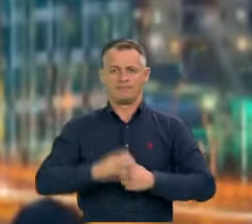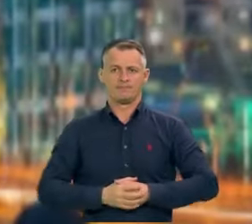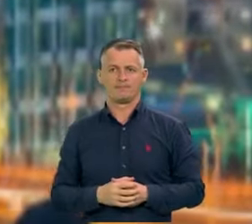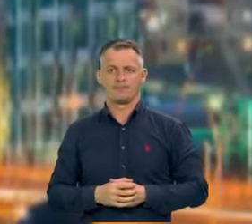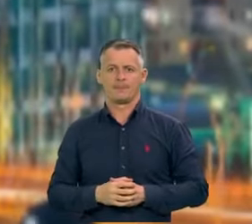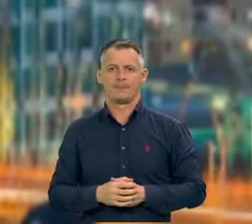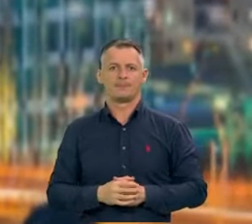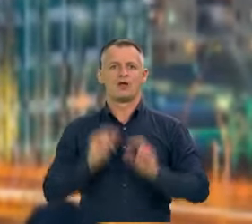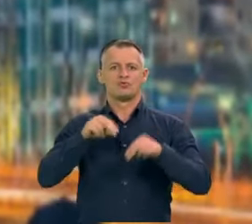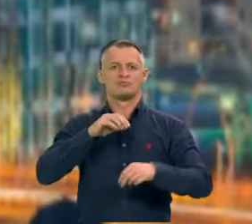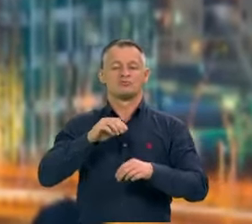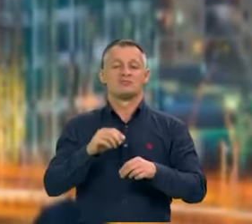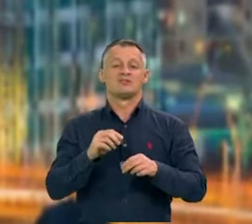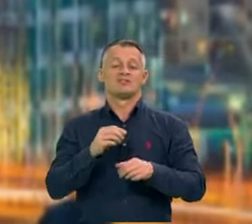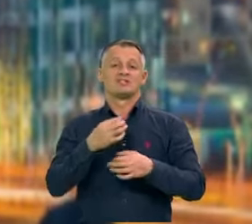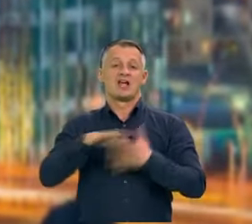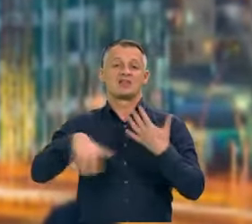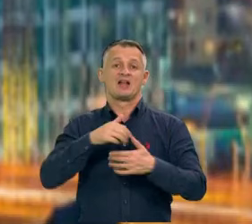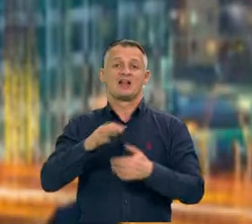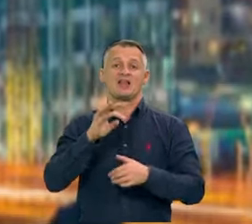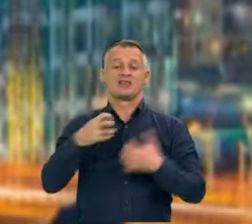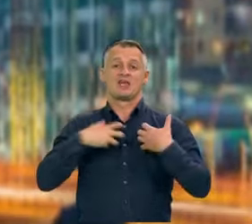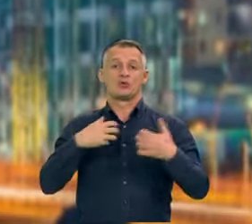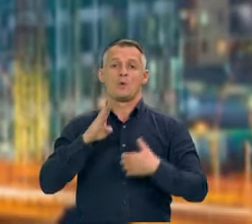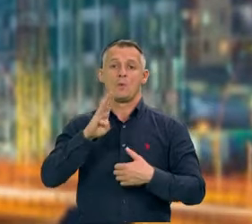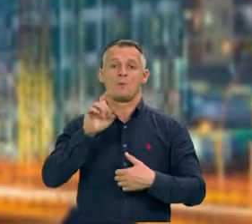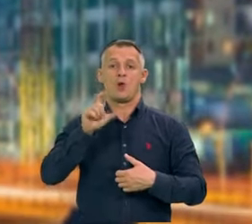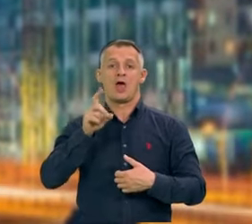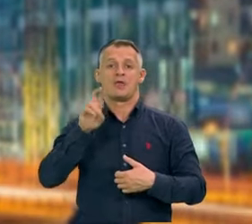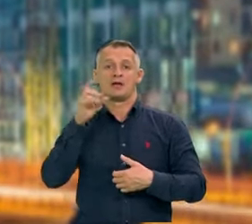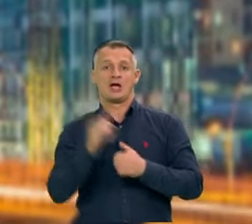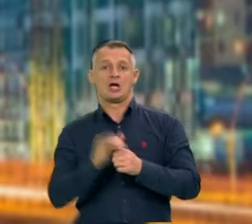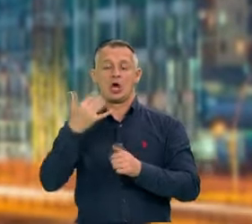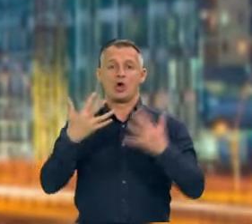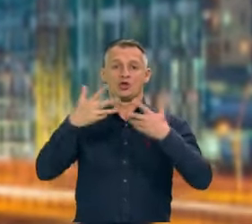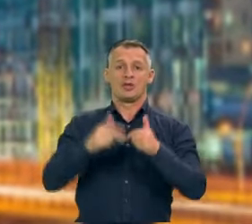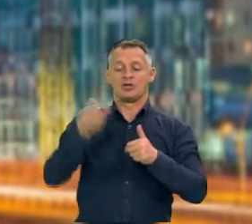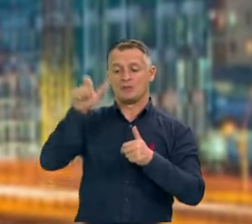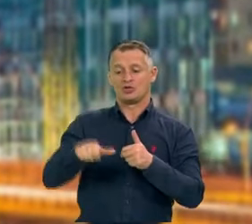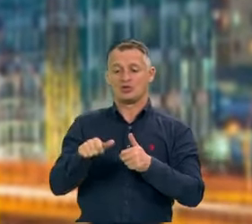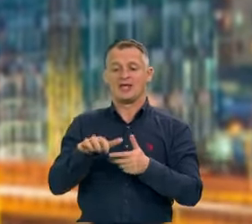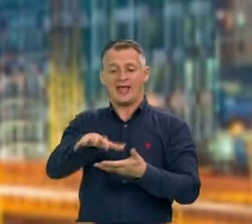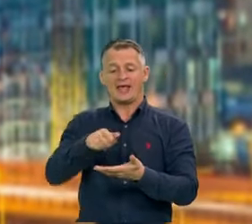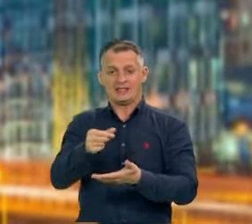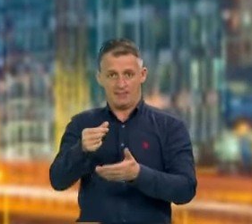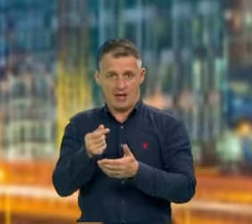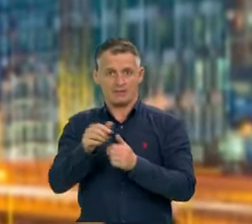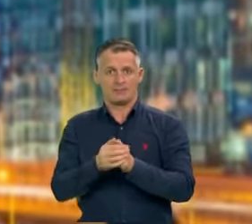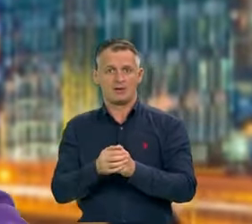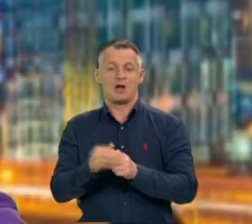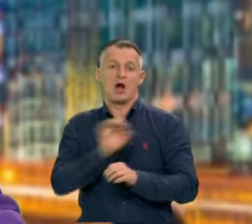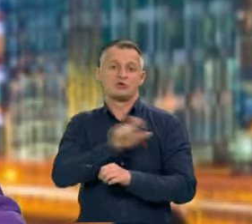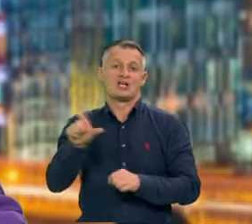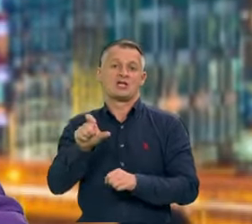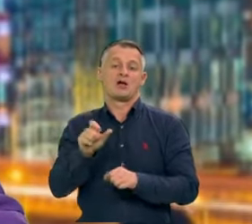este scandal la Teatrul Bulandra din București contabila șefă Și casiera sunt acuzate că au furat 4 milioane de RON din instituție